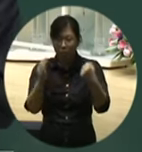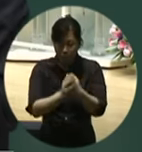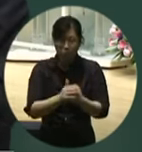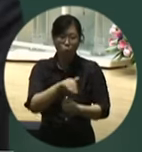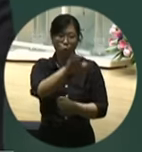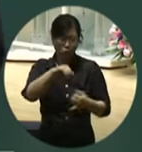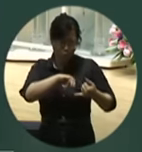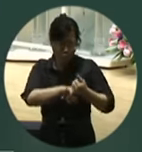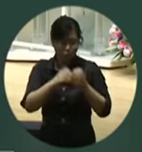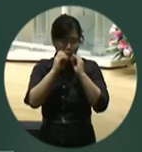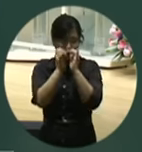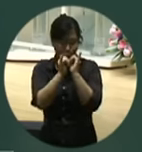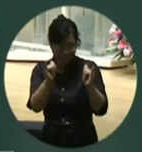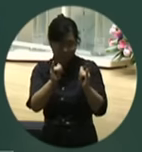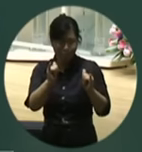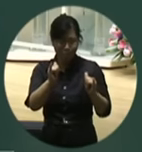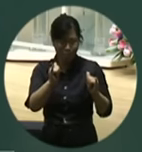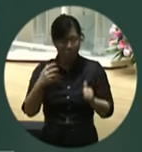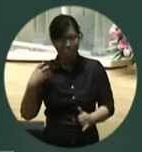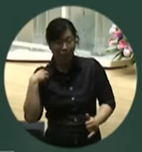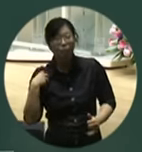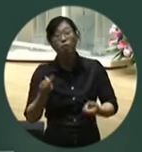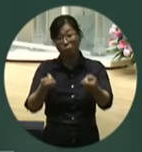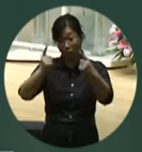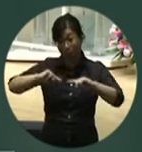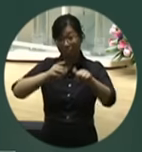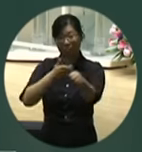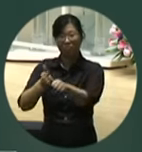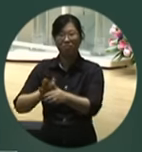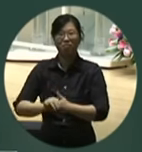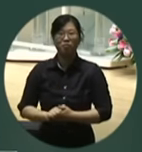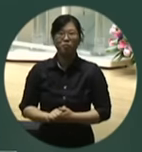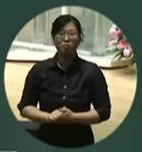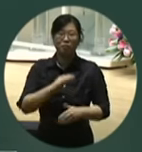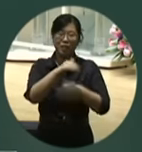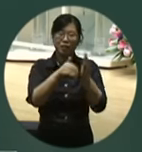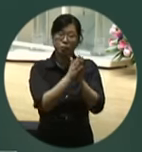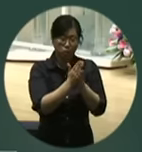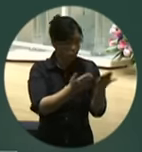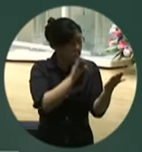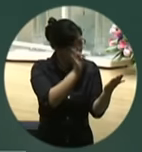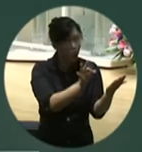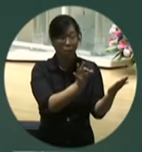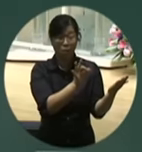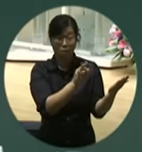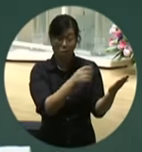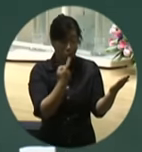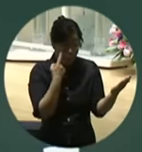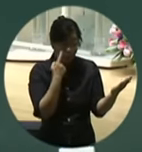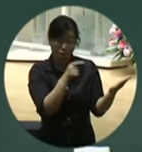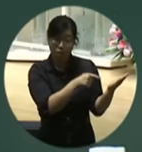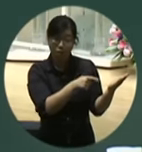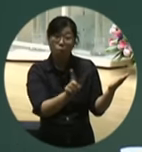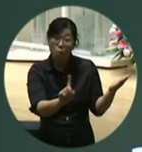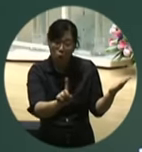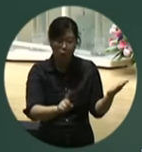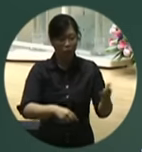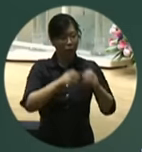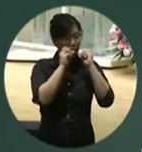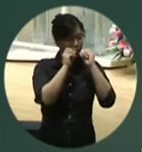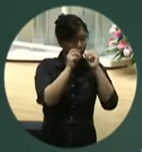you must gather here as evangelists. 예, 성경에 보세요. Look at the Bible. 전도 선교 끊어졌을 때마다